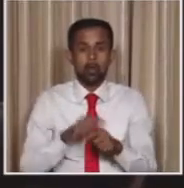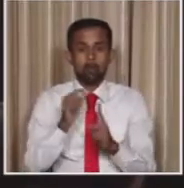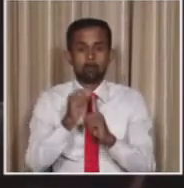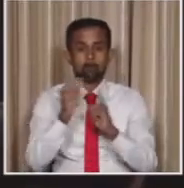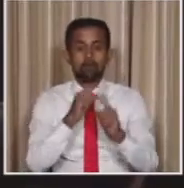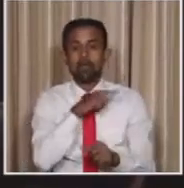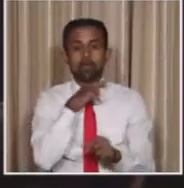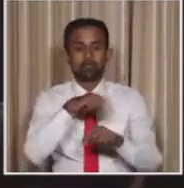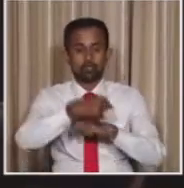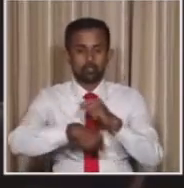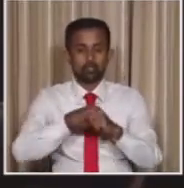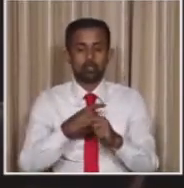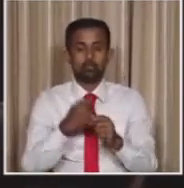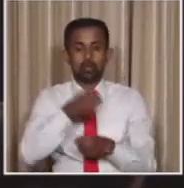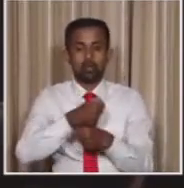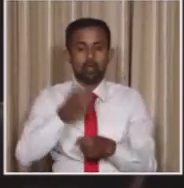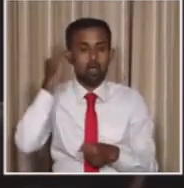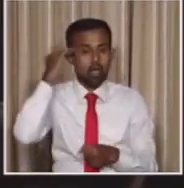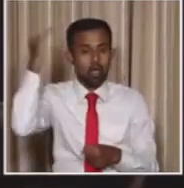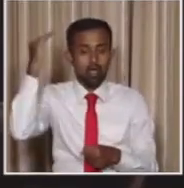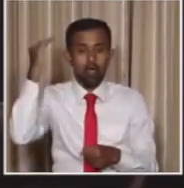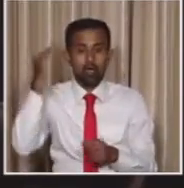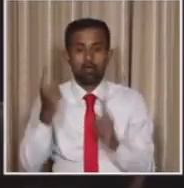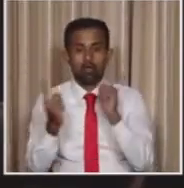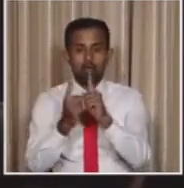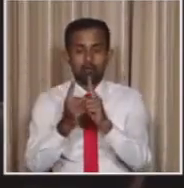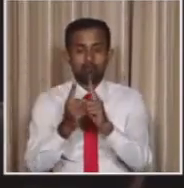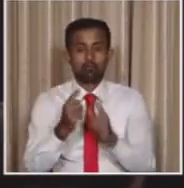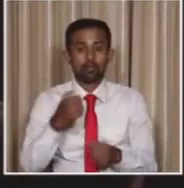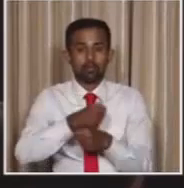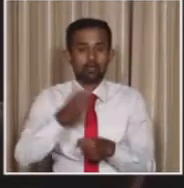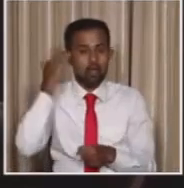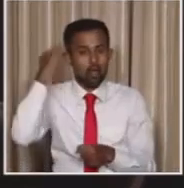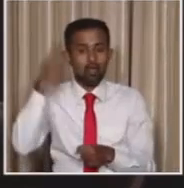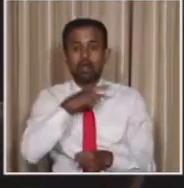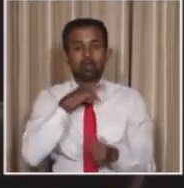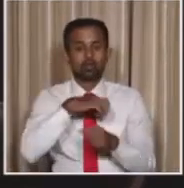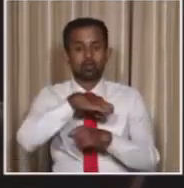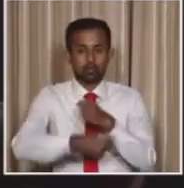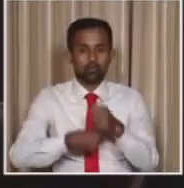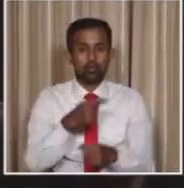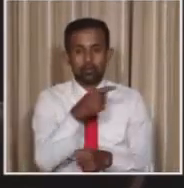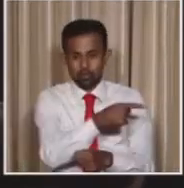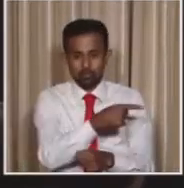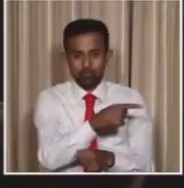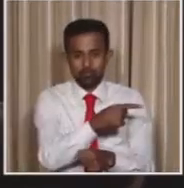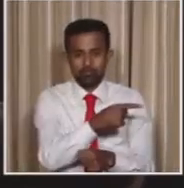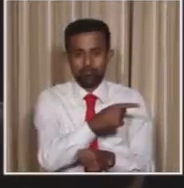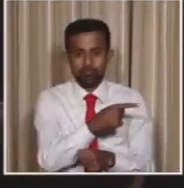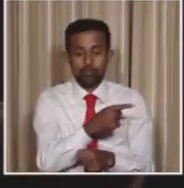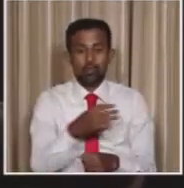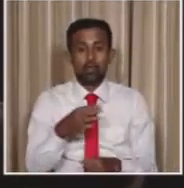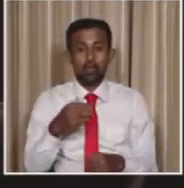රතු නූලක් දැම්මනම් ඥානක්ක ගාවට ගිය කට්ටිය තමයි ඉස්සර හිටියේ රතු නූල් කාරෝ. ඔය ඥානක්කගේ රතු නූලක් බැඳපු කෙනෙක් තමයි යත්. හැබැයි පුතෝ